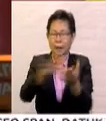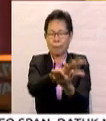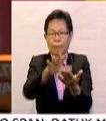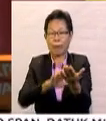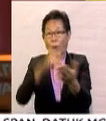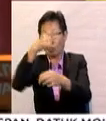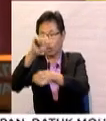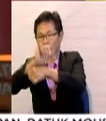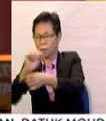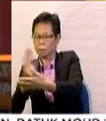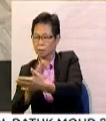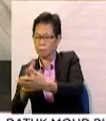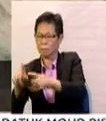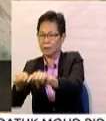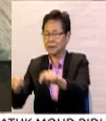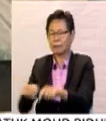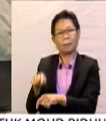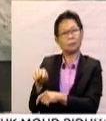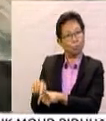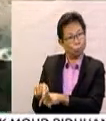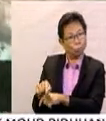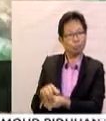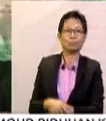kerja-kerja sementara di tapak.